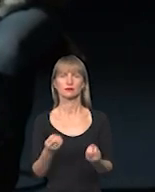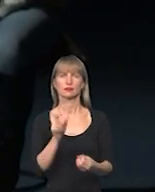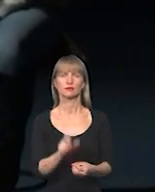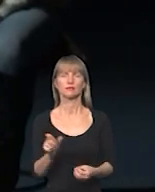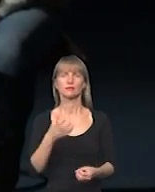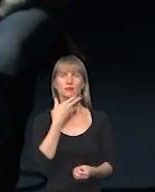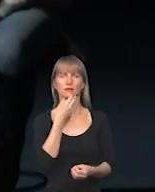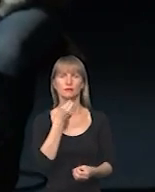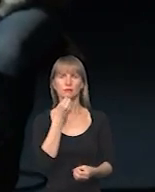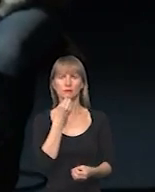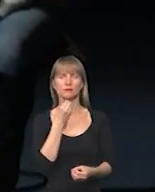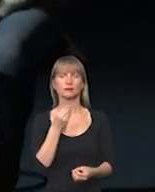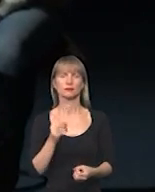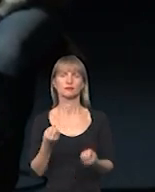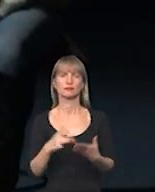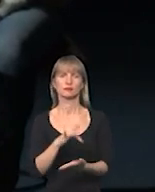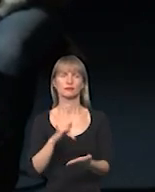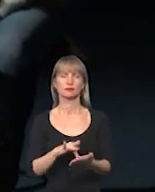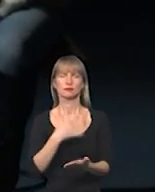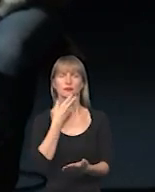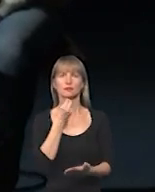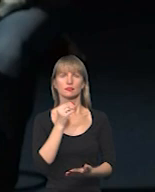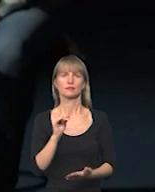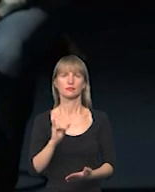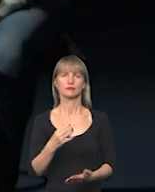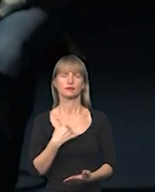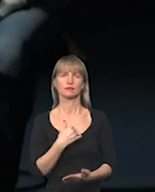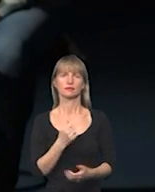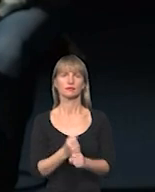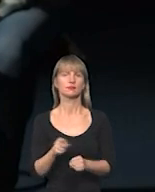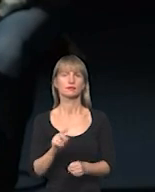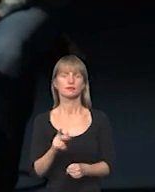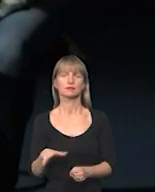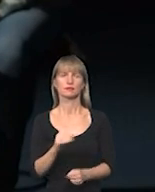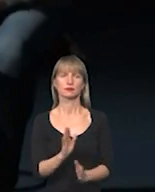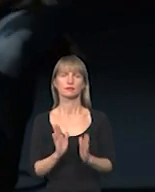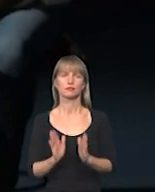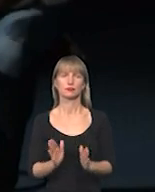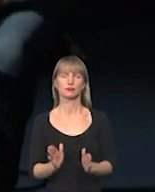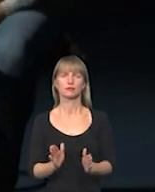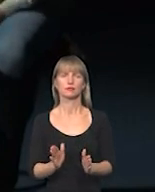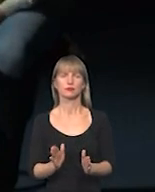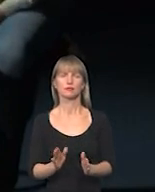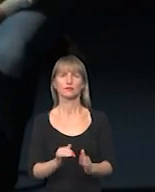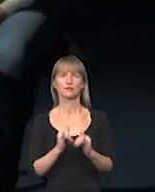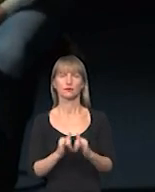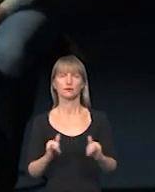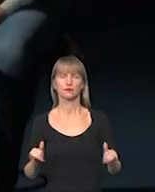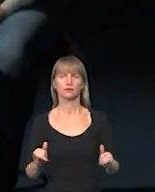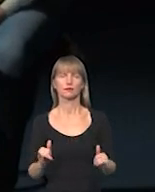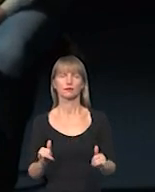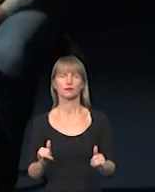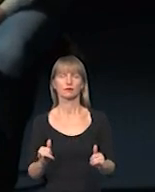красиві, і взагалі просто місто шикарне. І хотілося б робити все для того, щоб воно тільки розвивалось,